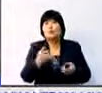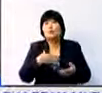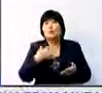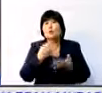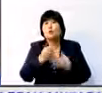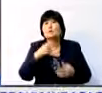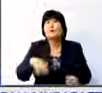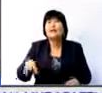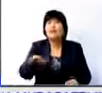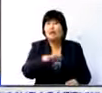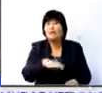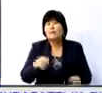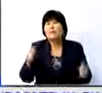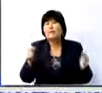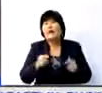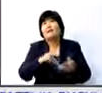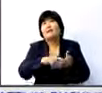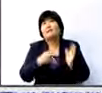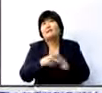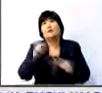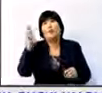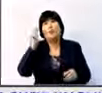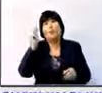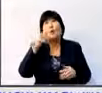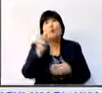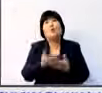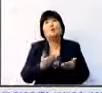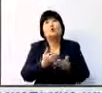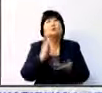өзіміздің еліміздің нақты стандартымен оқуға ұсыныс бар қазіргі таңда.